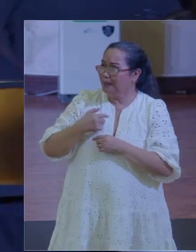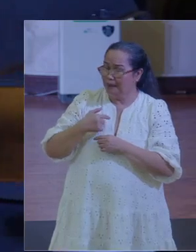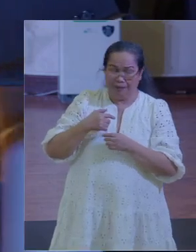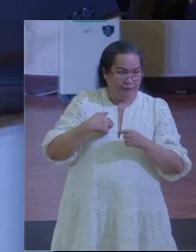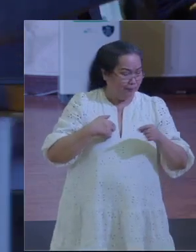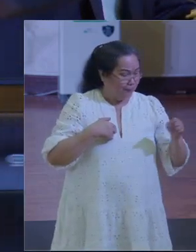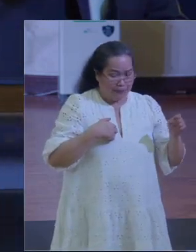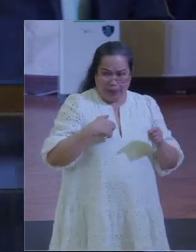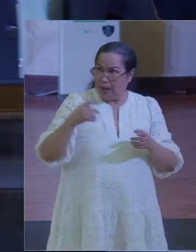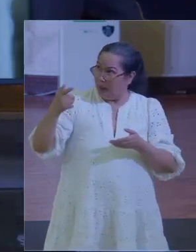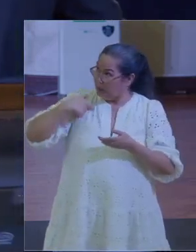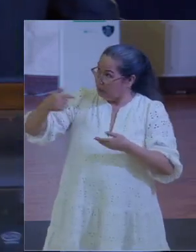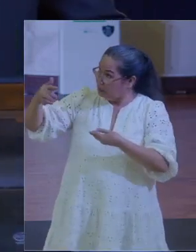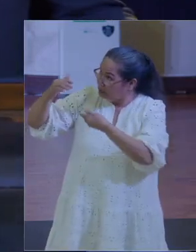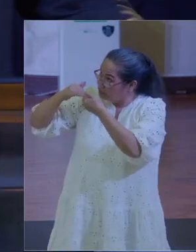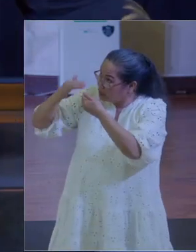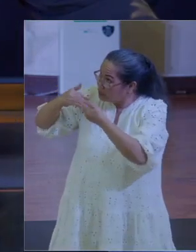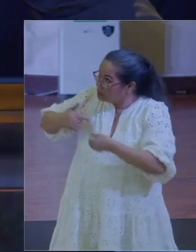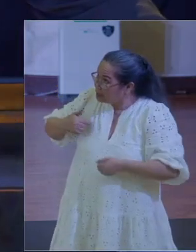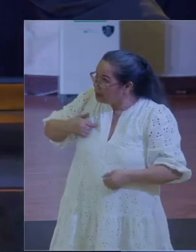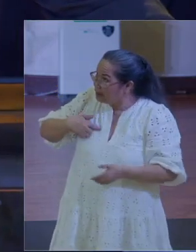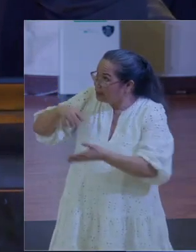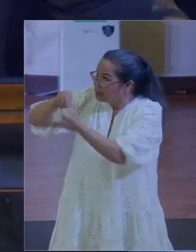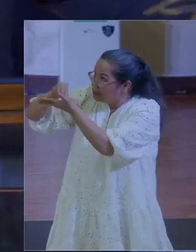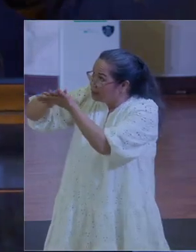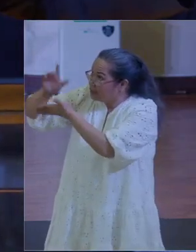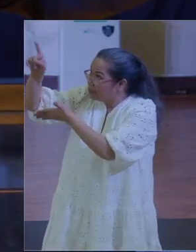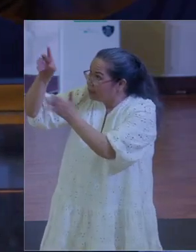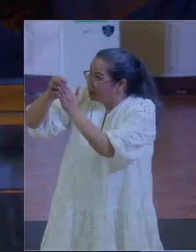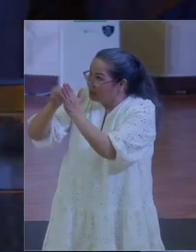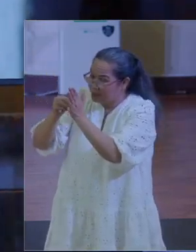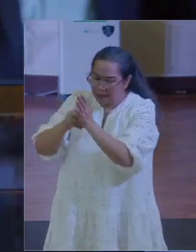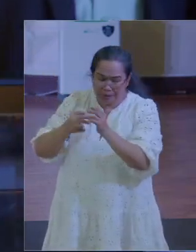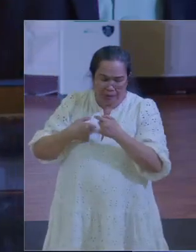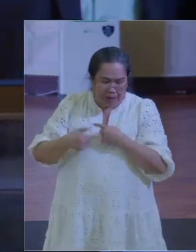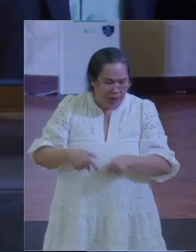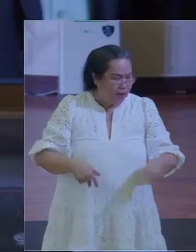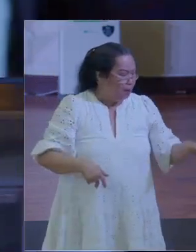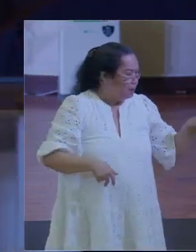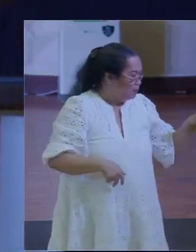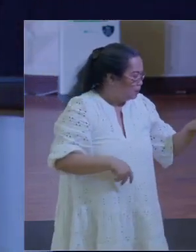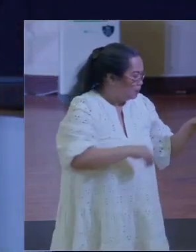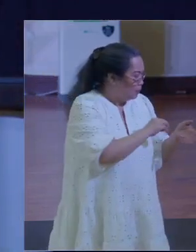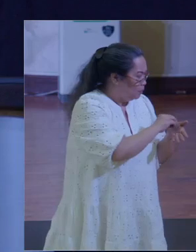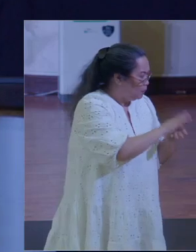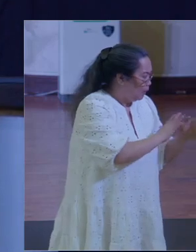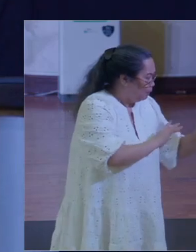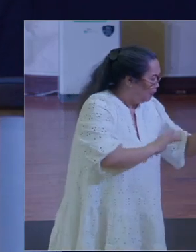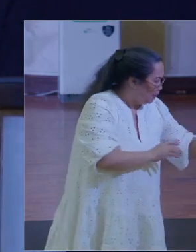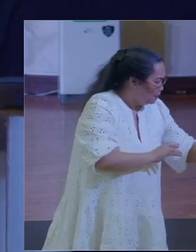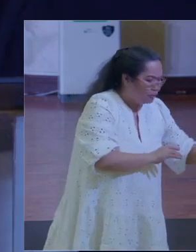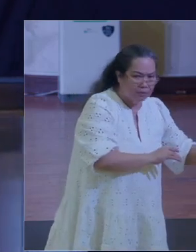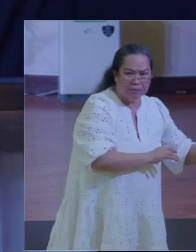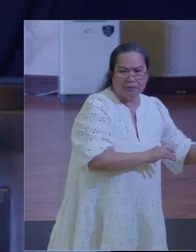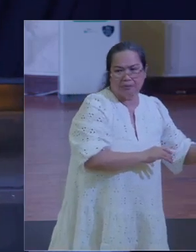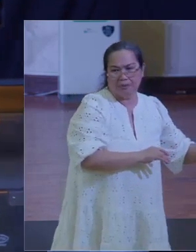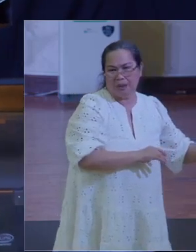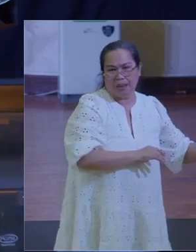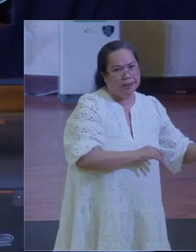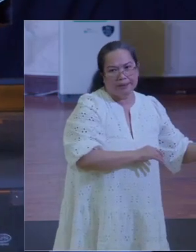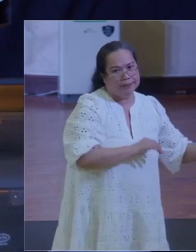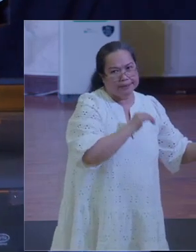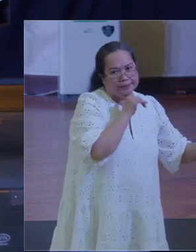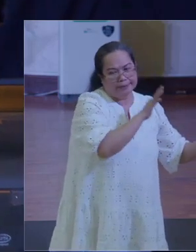sa kanya, pinatawad niya. Di ba kasi, maliban na maramdaman mo yung pagpapatawad ng Diyos sa